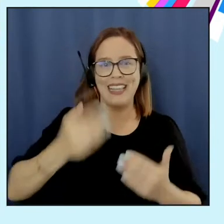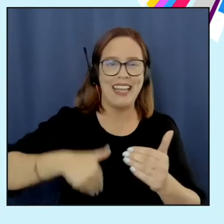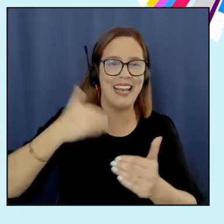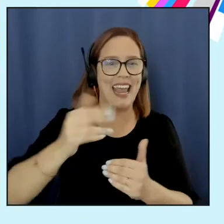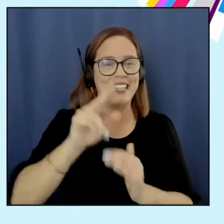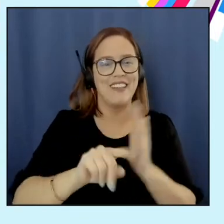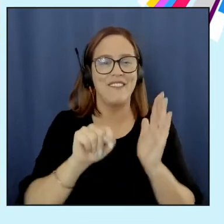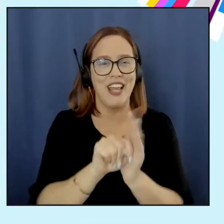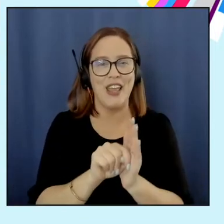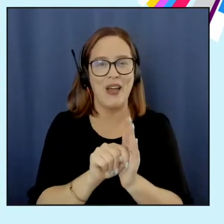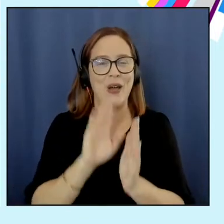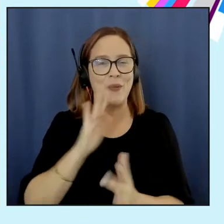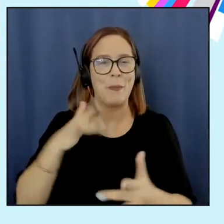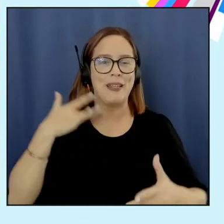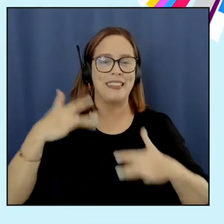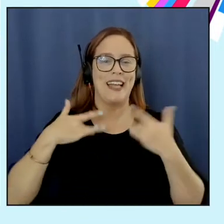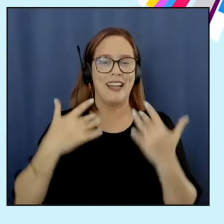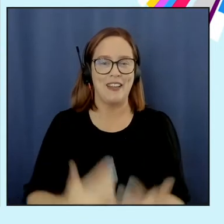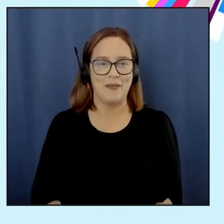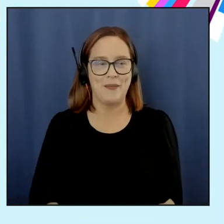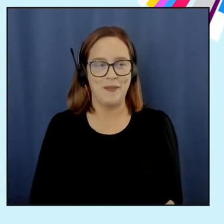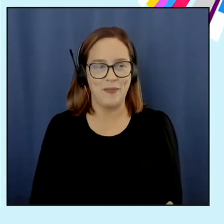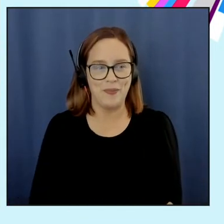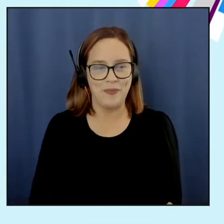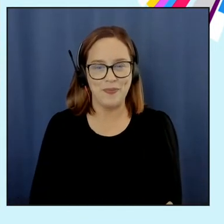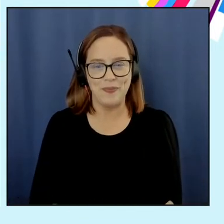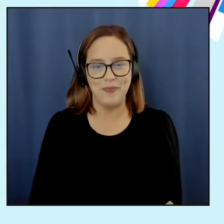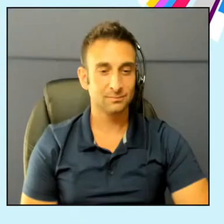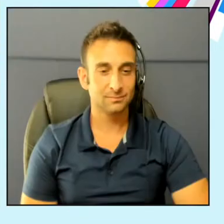going to be so exciting.